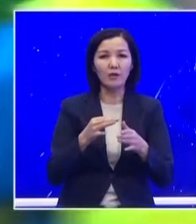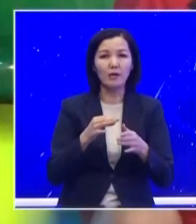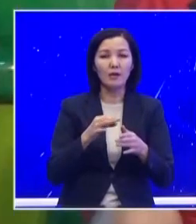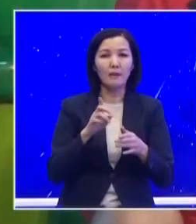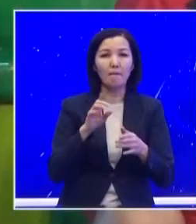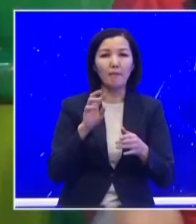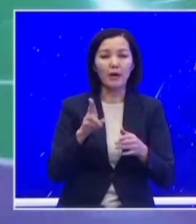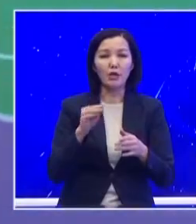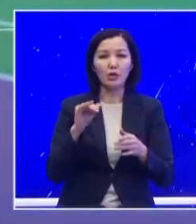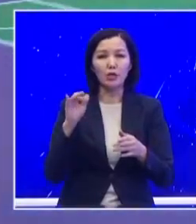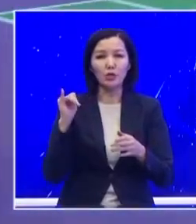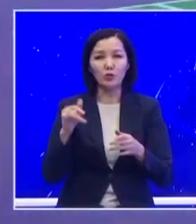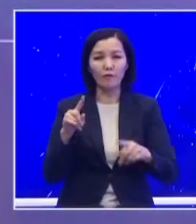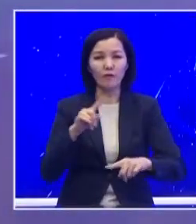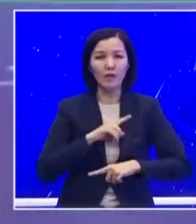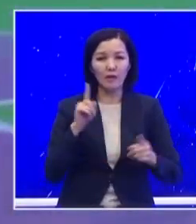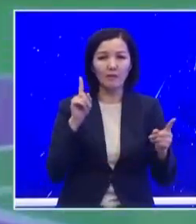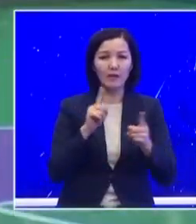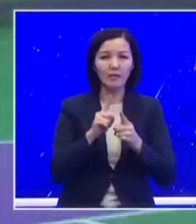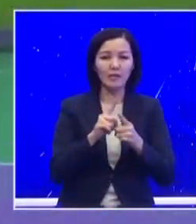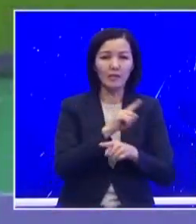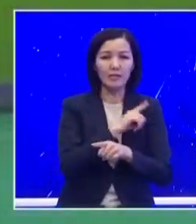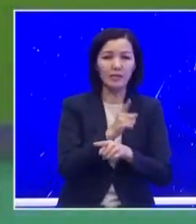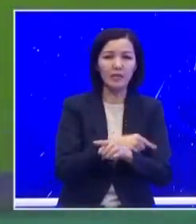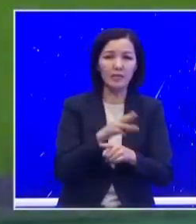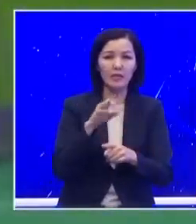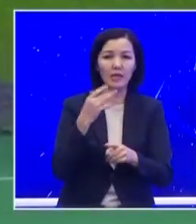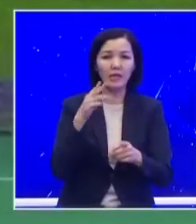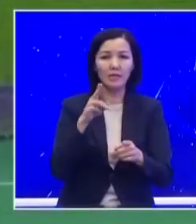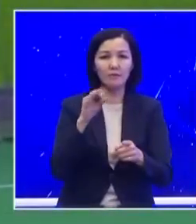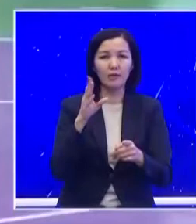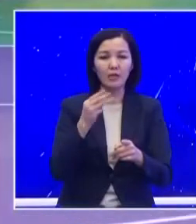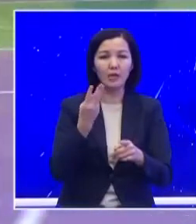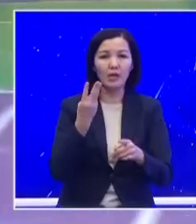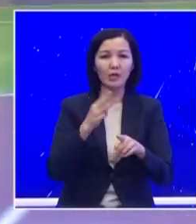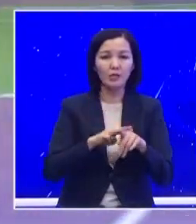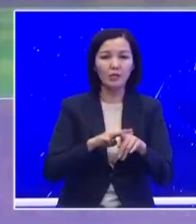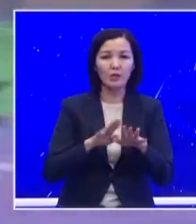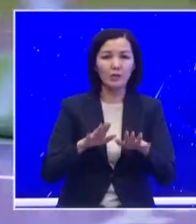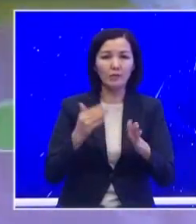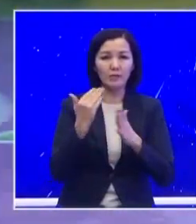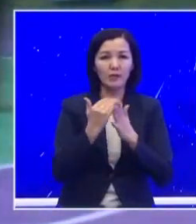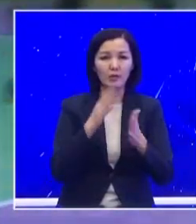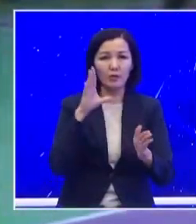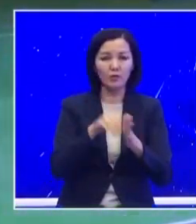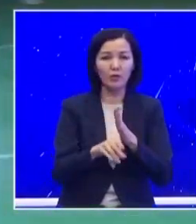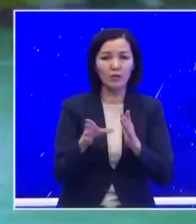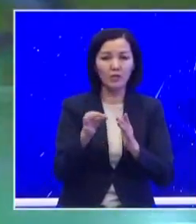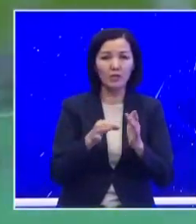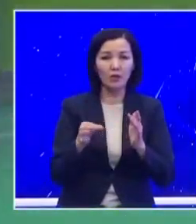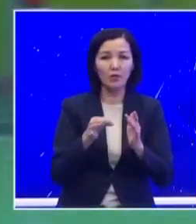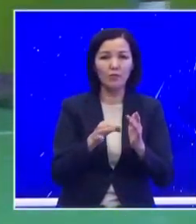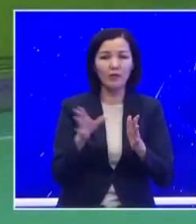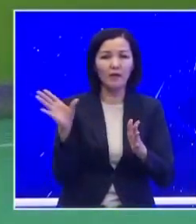команде «Бахжетусу». В финальном поединке они оказались сильнее сборной «Тарас Пресс». Тройку сильнейших замкнули представители Туркестанской области.